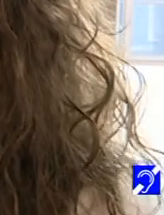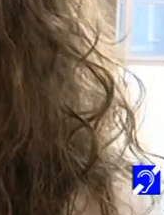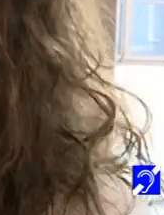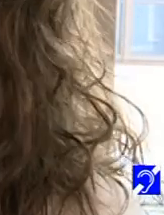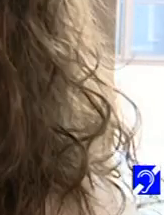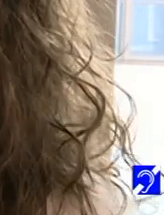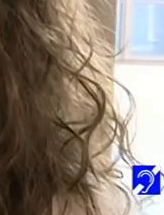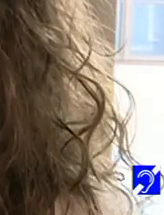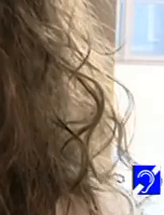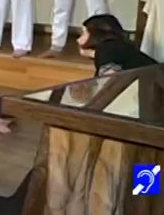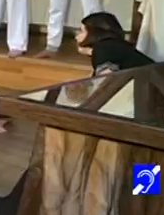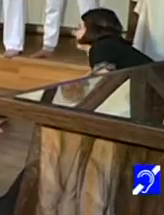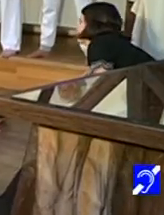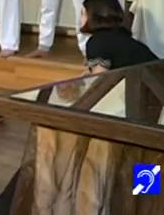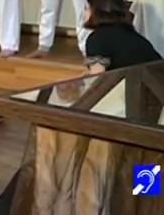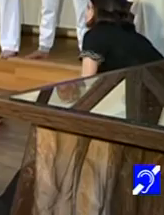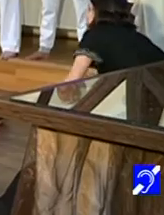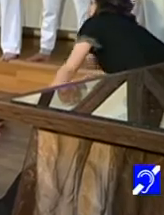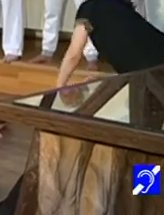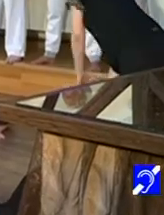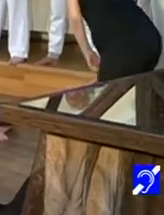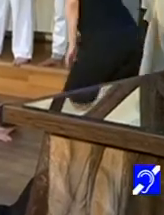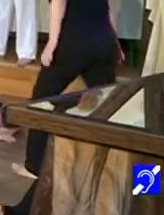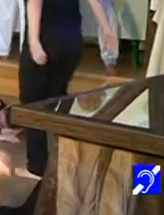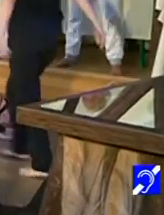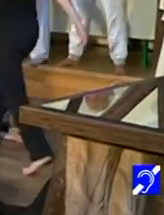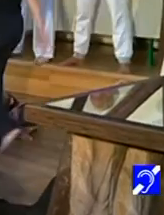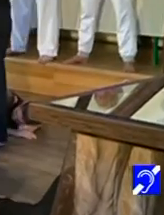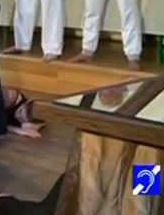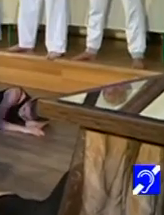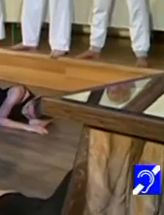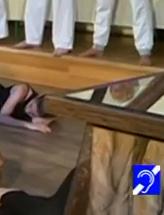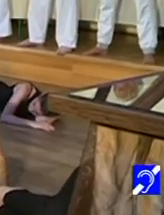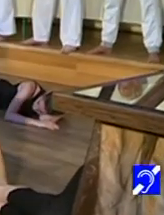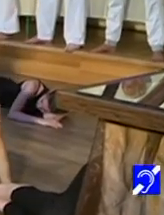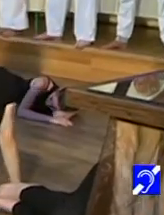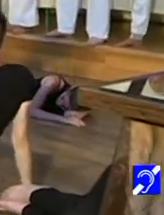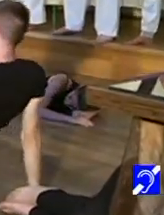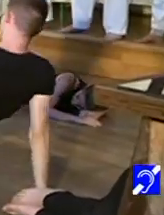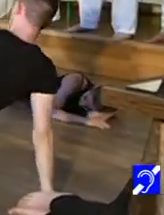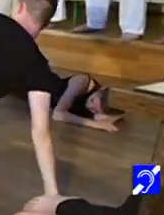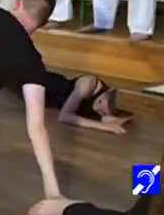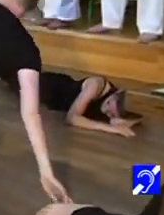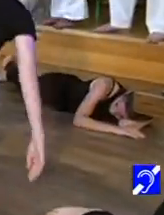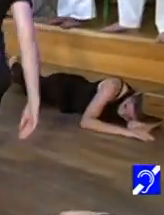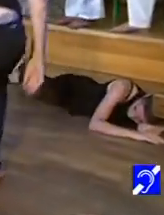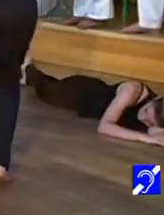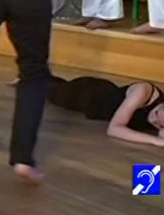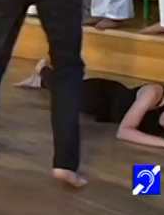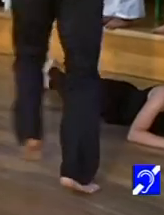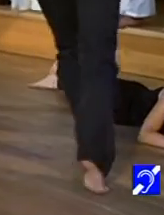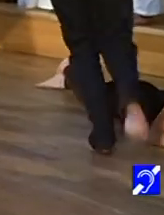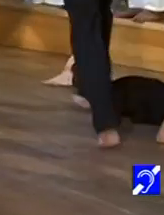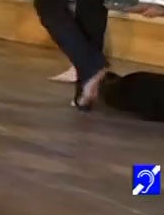dann unser Stück entstanden worden. Das heißt, wer hat das Theaterstück geschrieben? Das Theaterstück wurde nicht